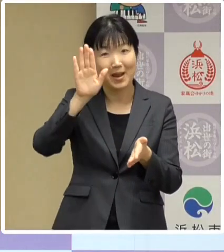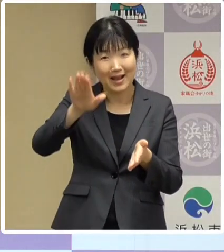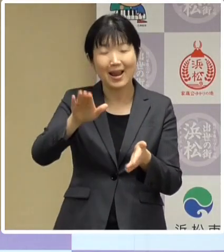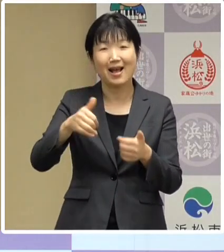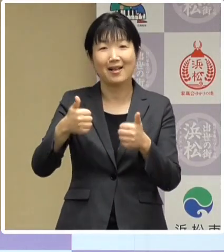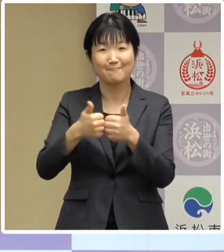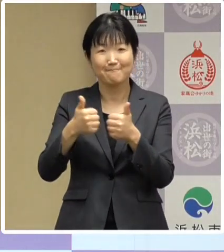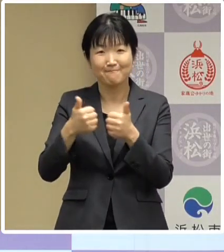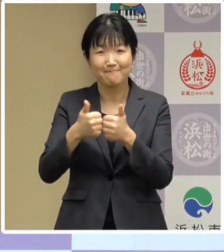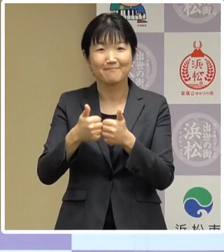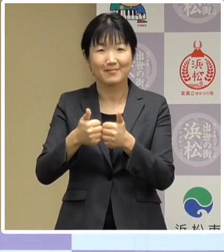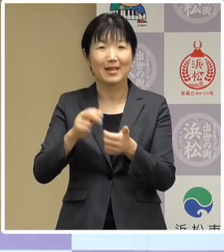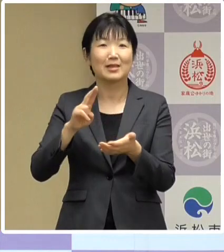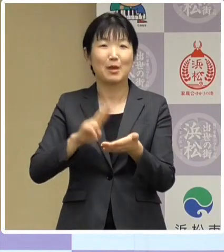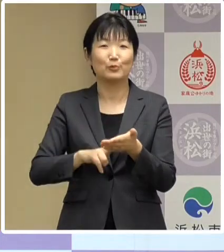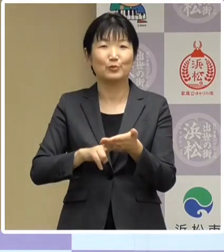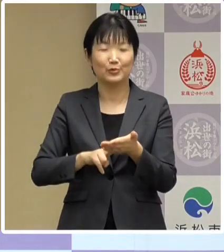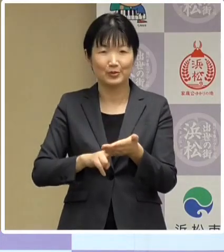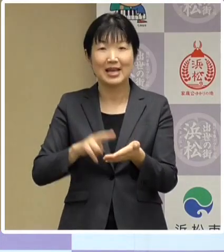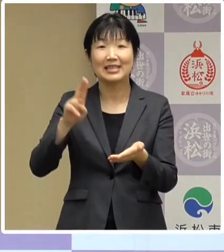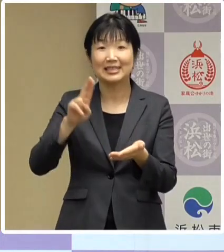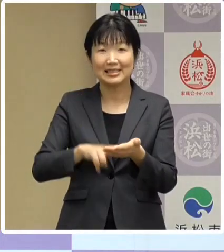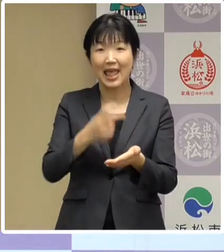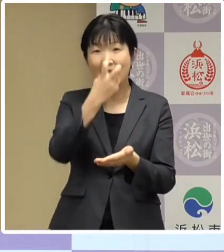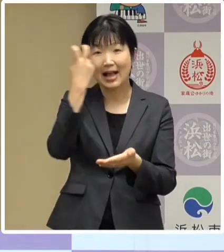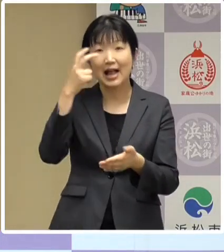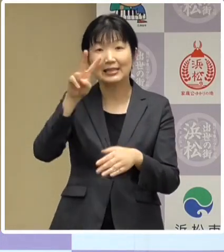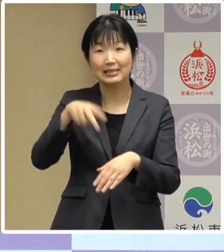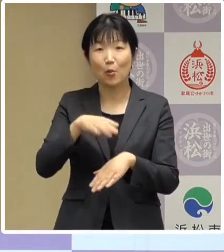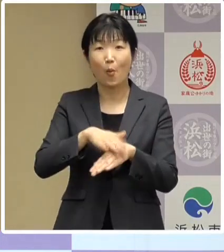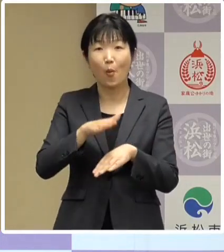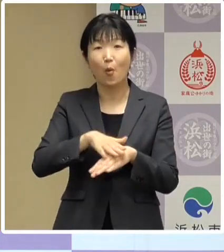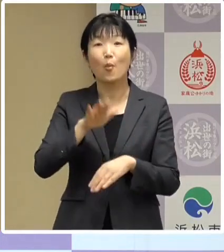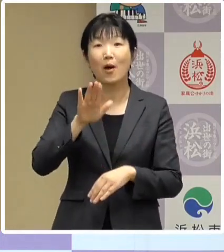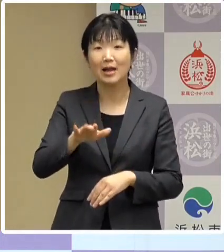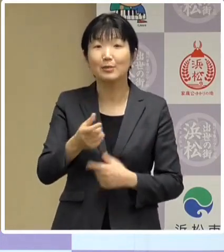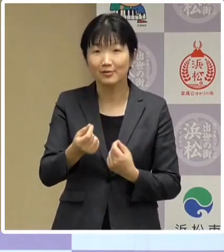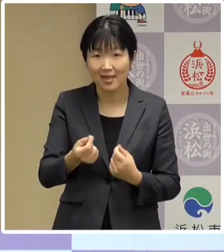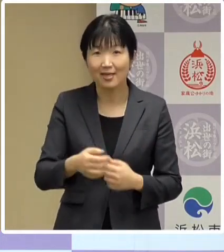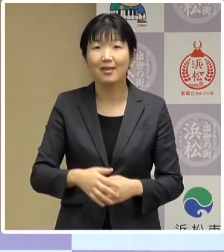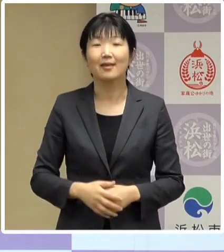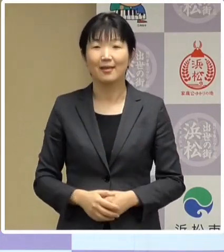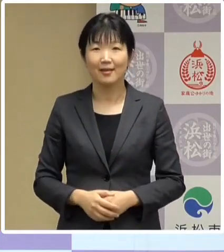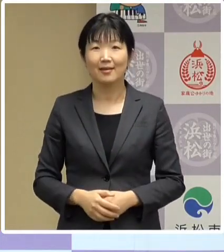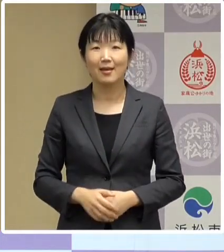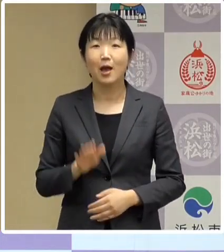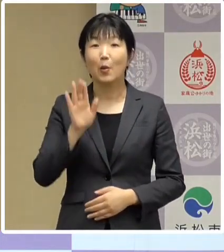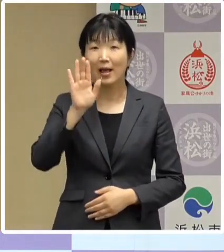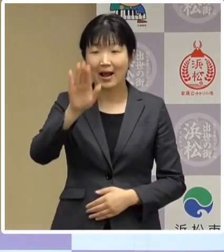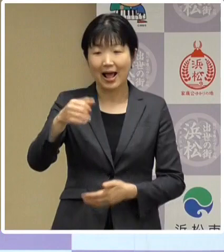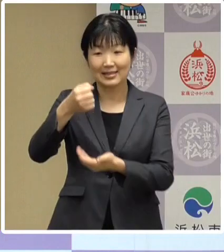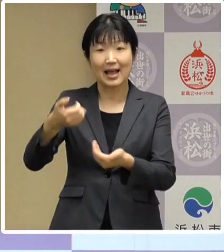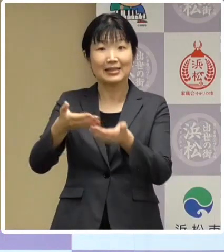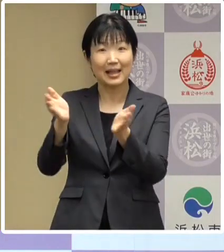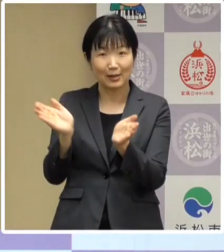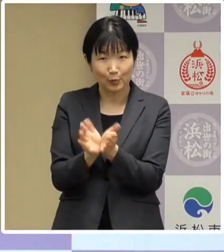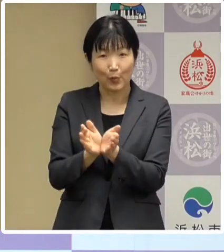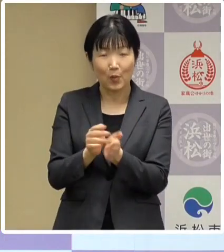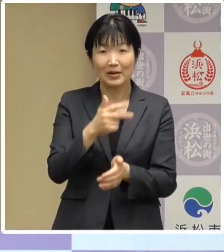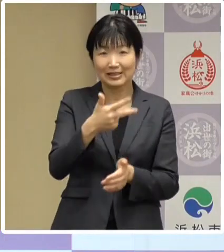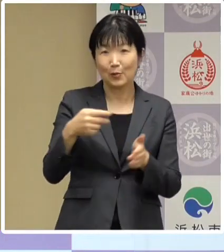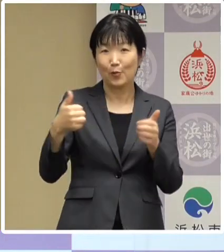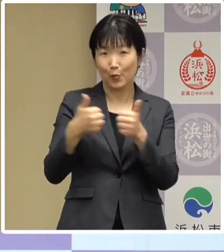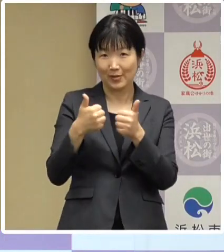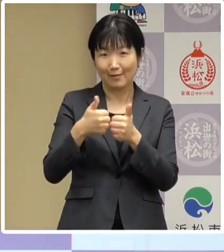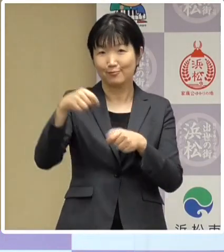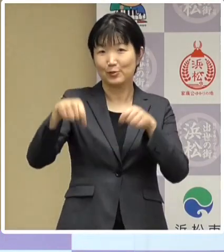ますけれども、まあ、指定管理にするだとか、まあ、いろんな方法がございますので、でそれはですね、今後財団側とですね、調整をしていきたい